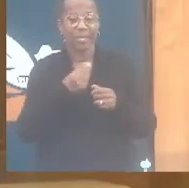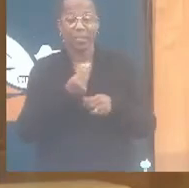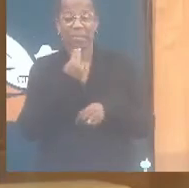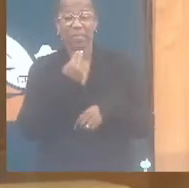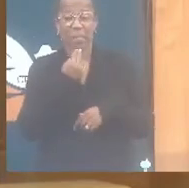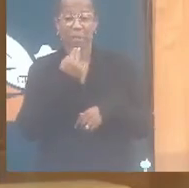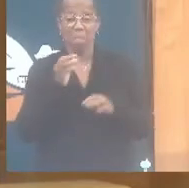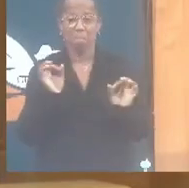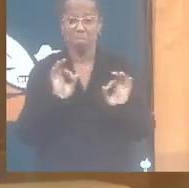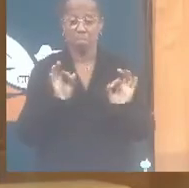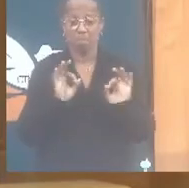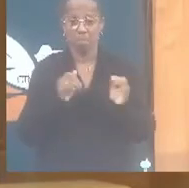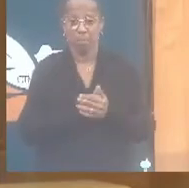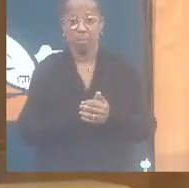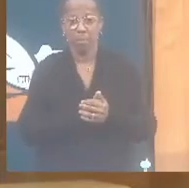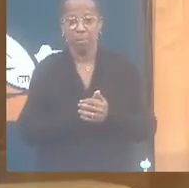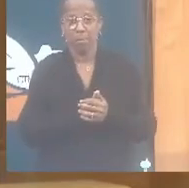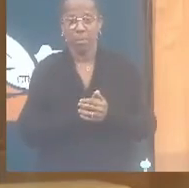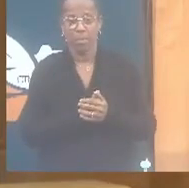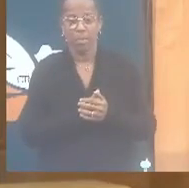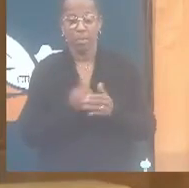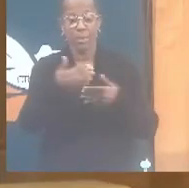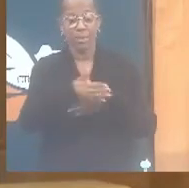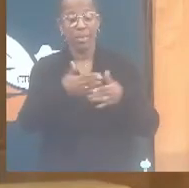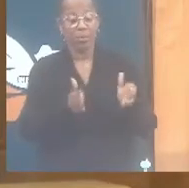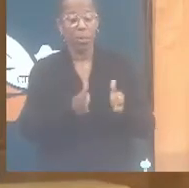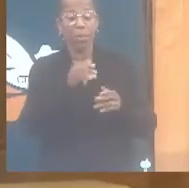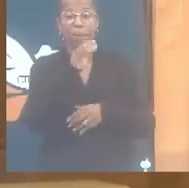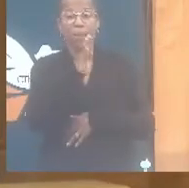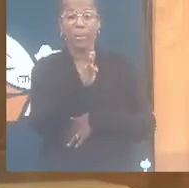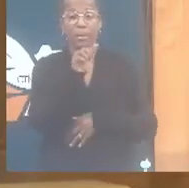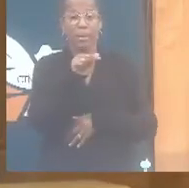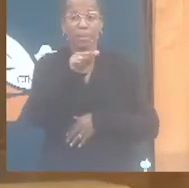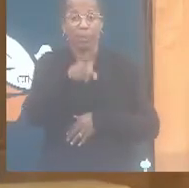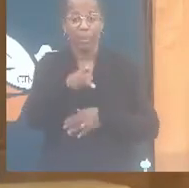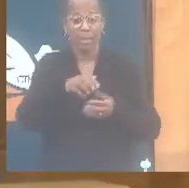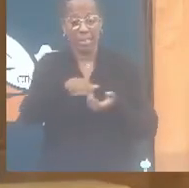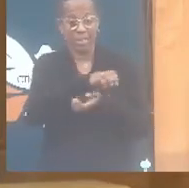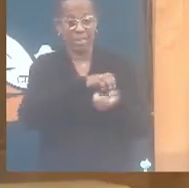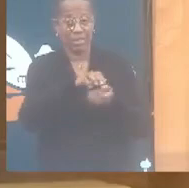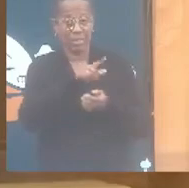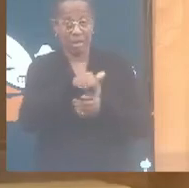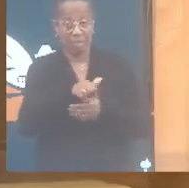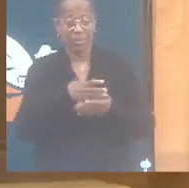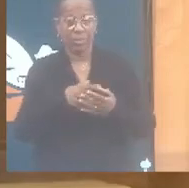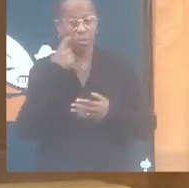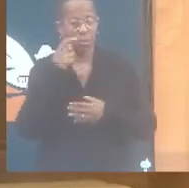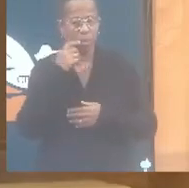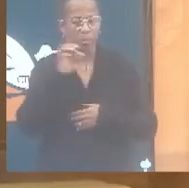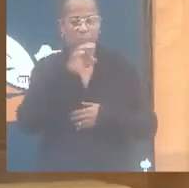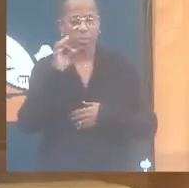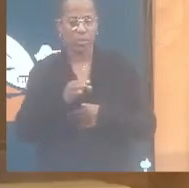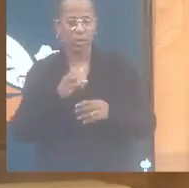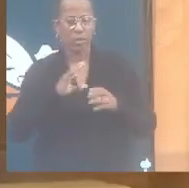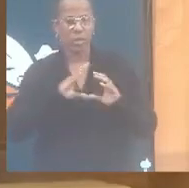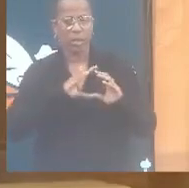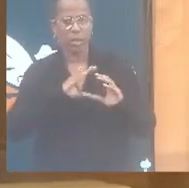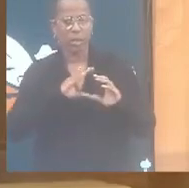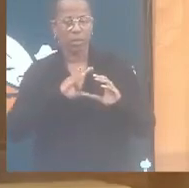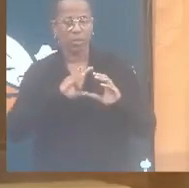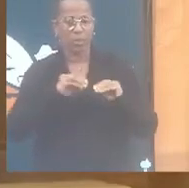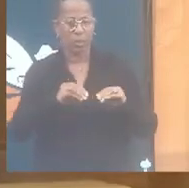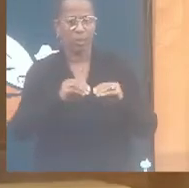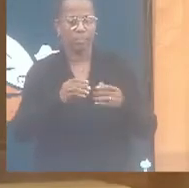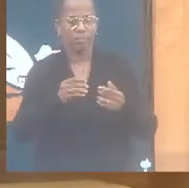Alors que la branche du BTP est en crise, nous constatons que le taux d'exécution du budget d'investissement, en particulier de